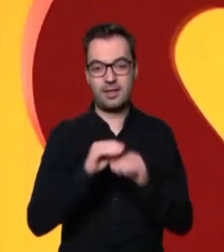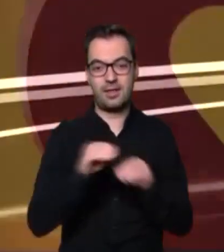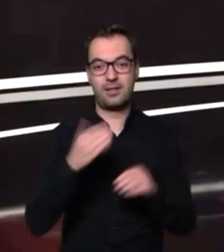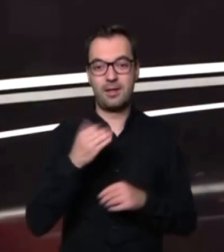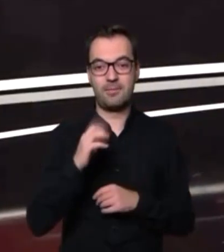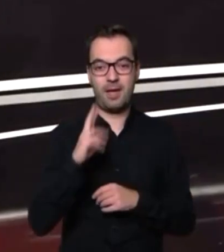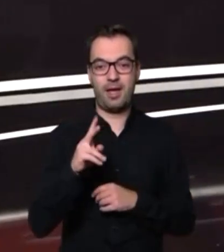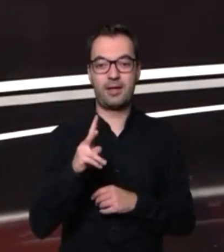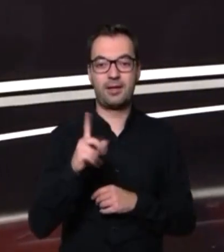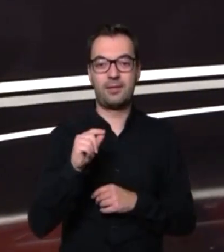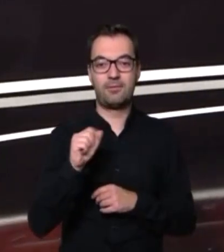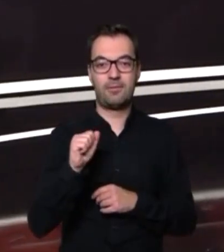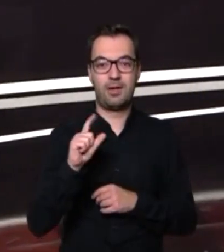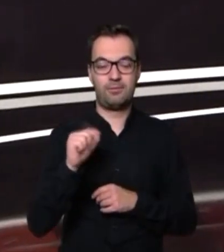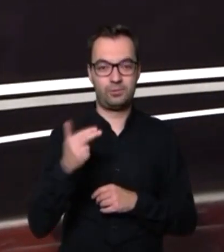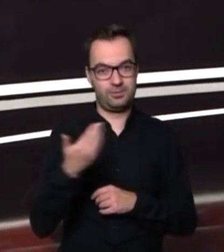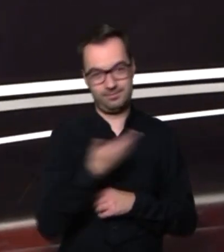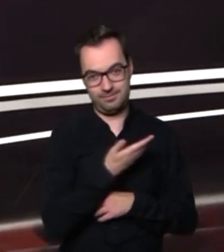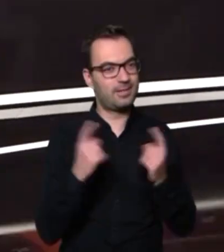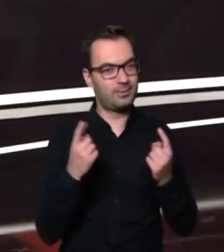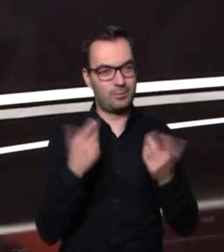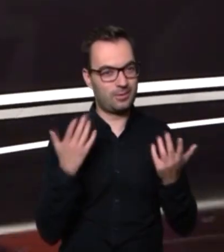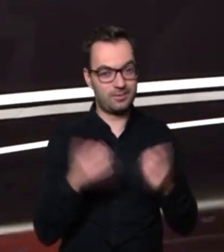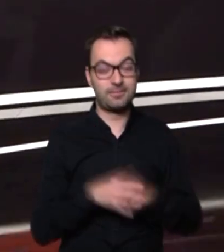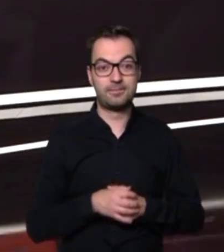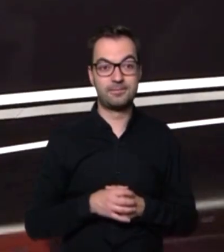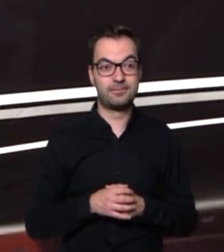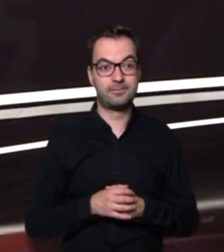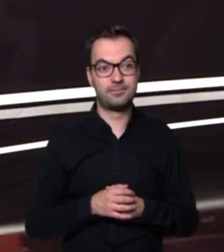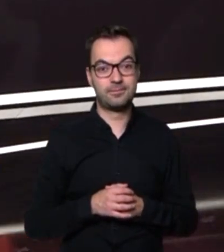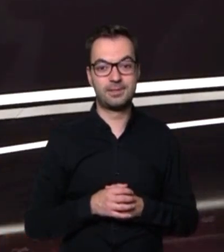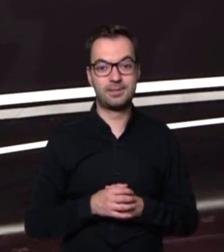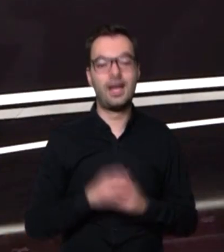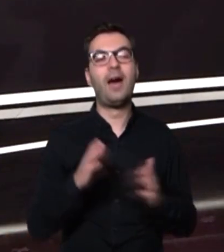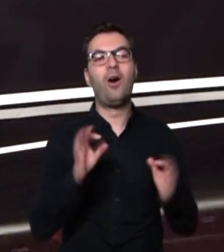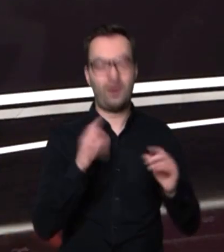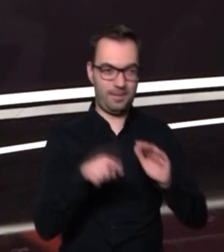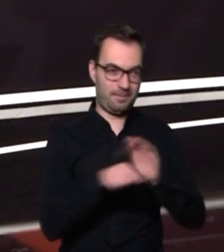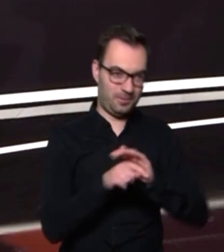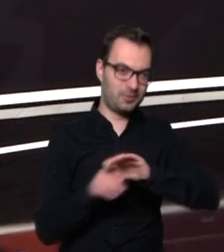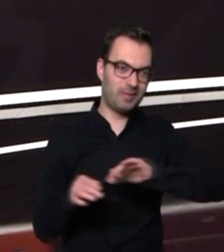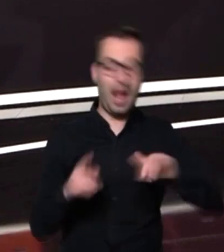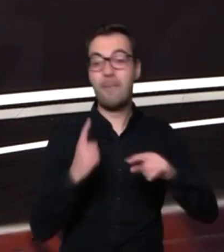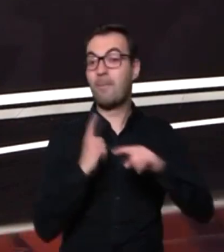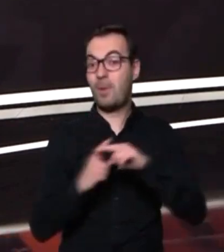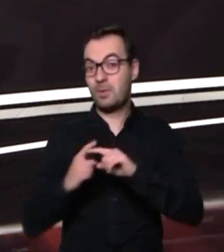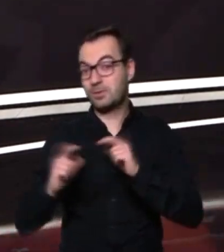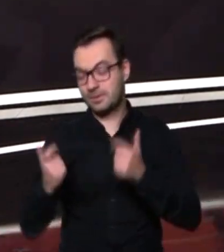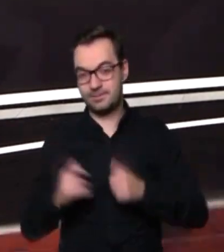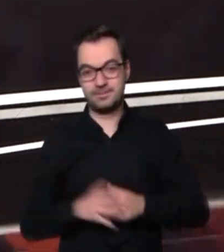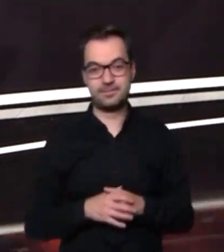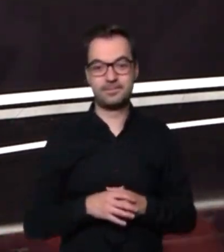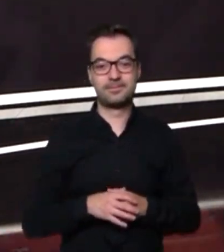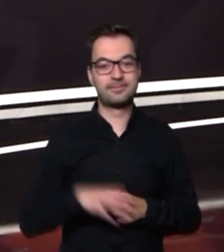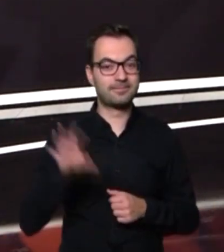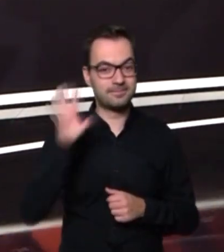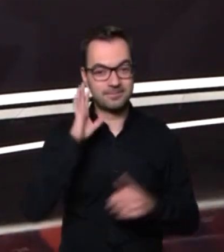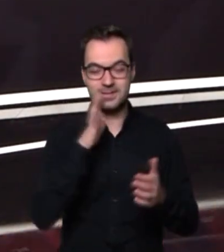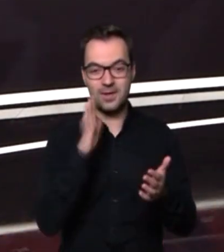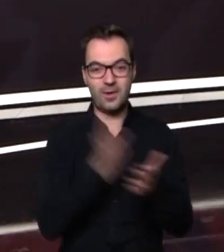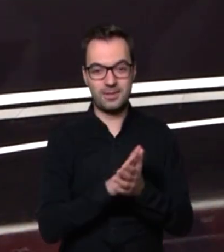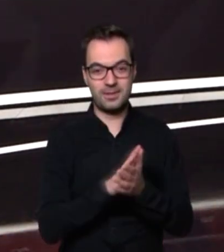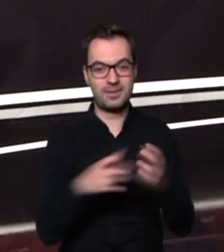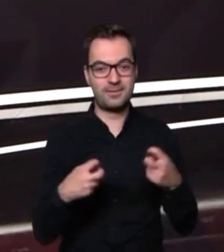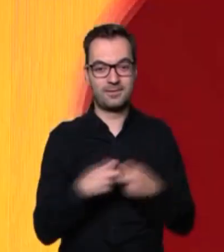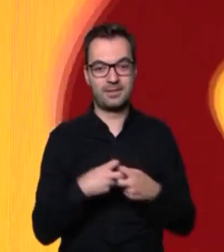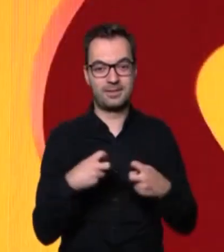Marka Papszuna. Także zobaczmy. Ale wracając do rzeczy miłych, to jeszcze spojrzymy na kilka opinii z internetu, bo